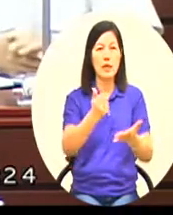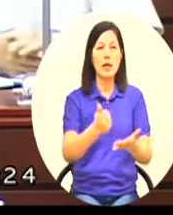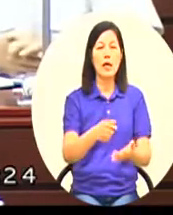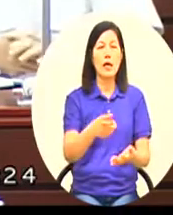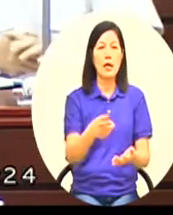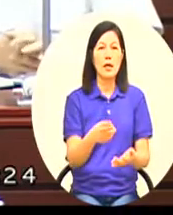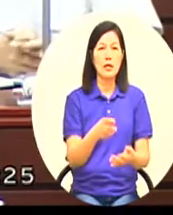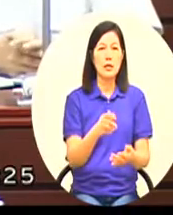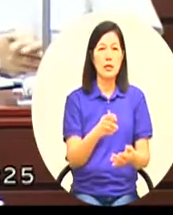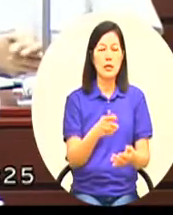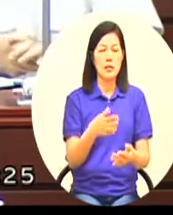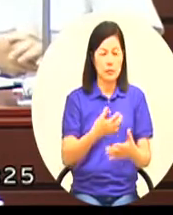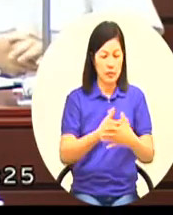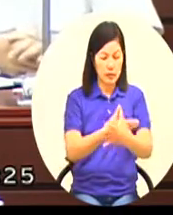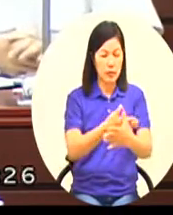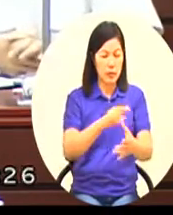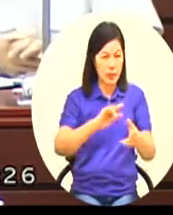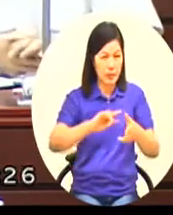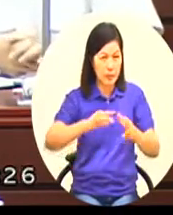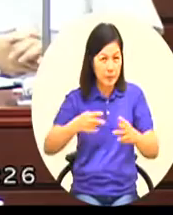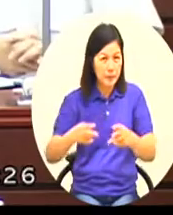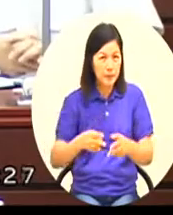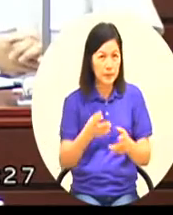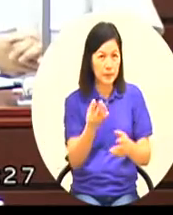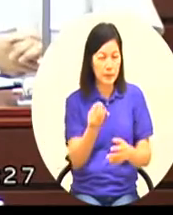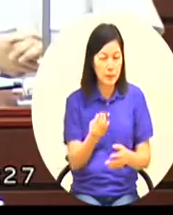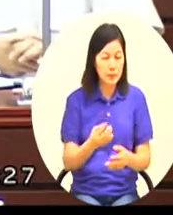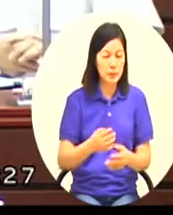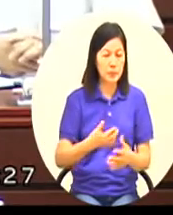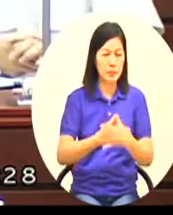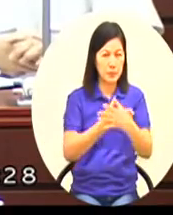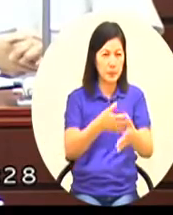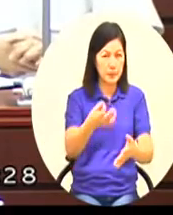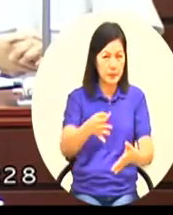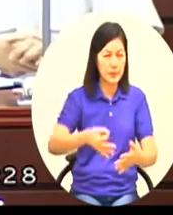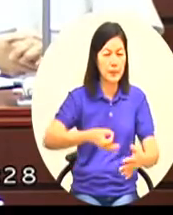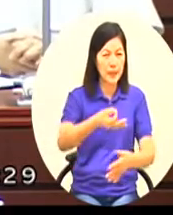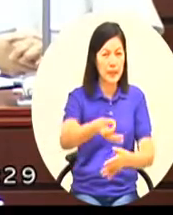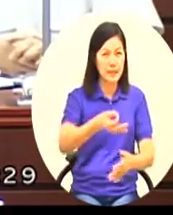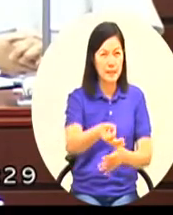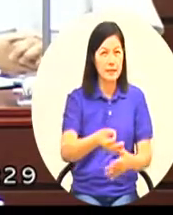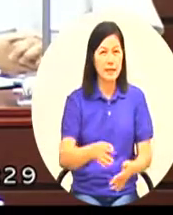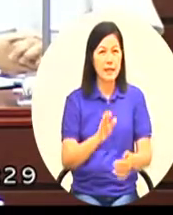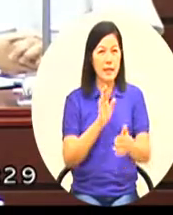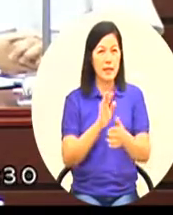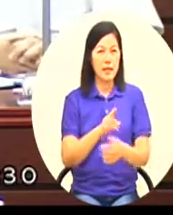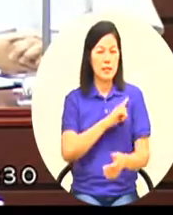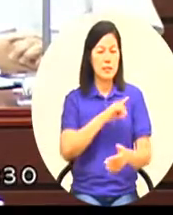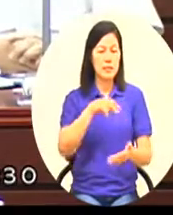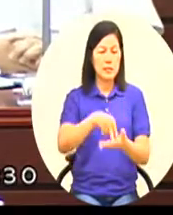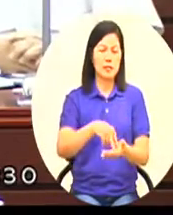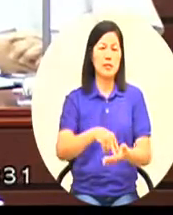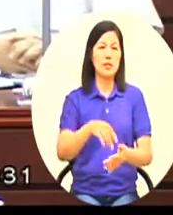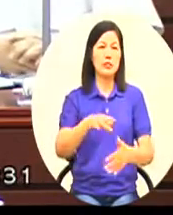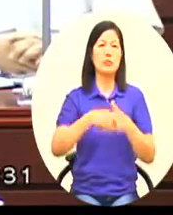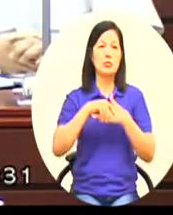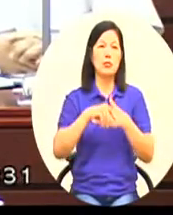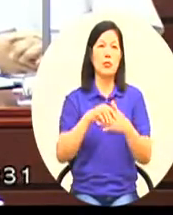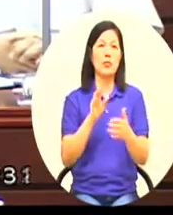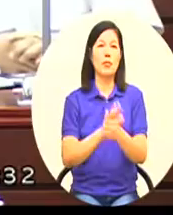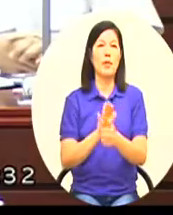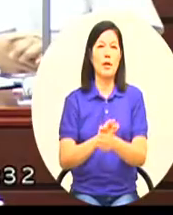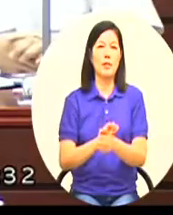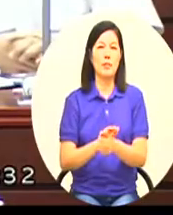就给他们奖金，给他们行政奖励，来鼓励他们，等于是要救助，自力救助，不要受制于这个厂